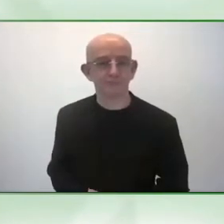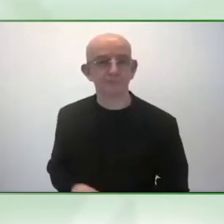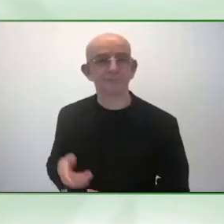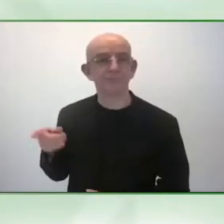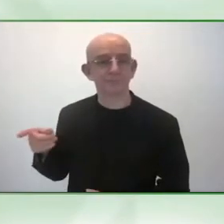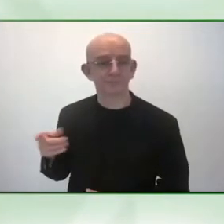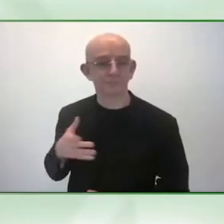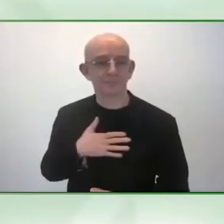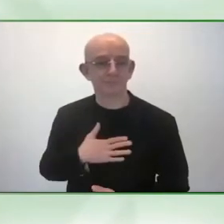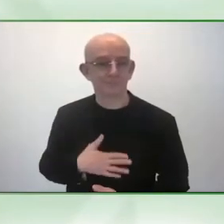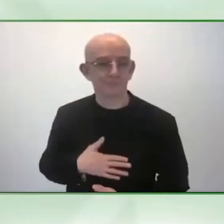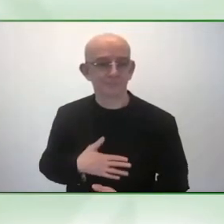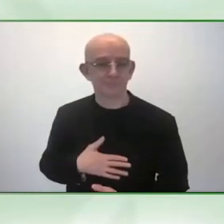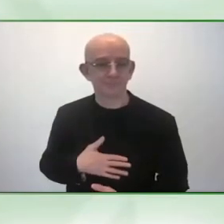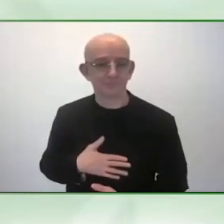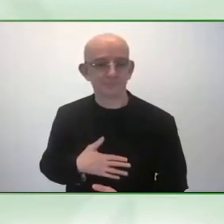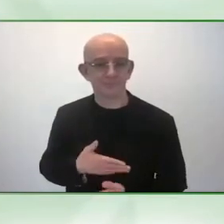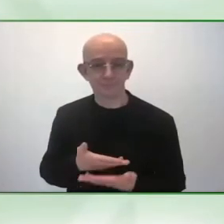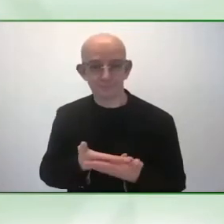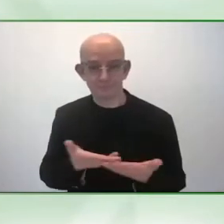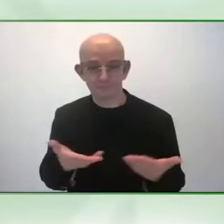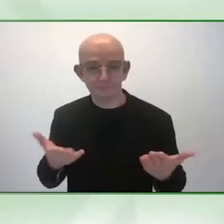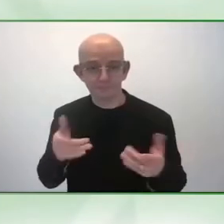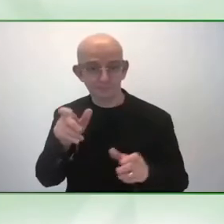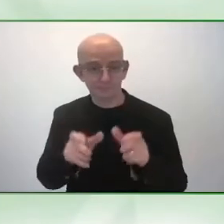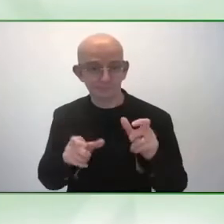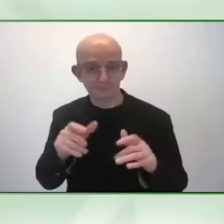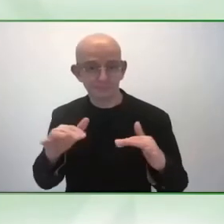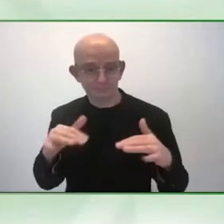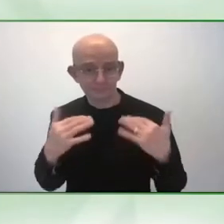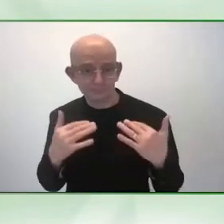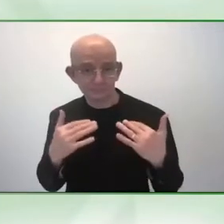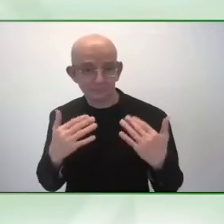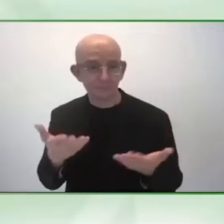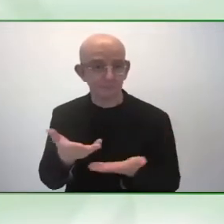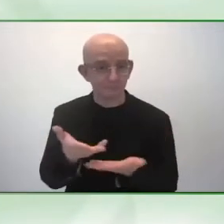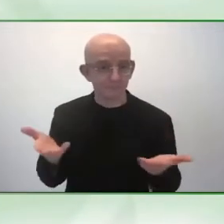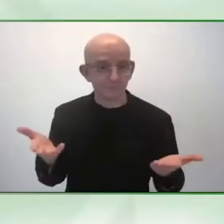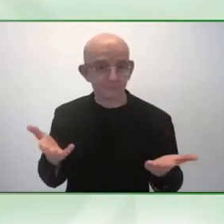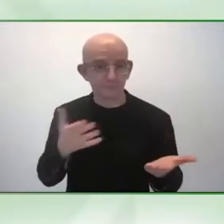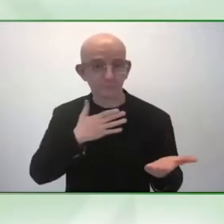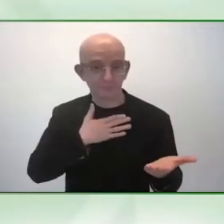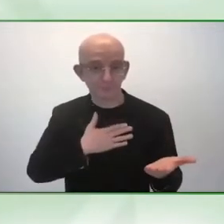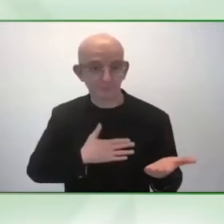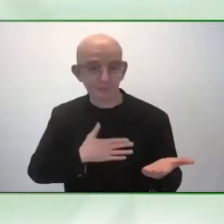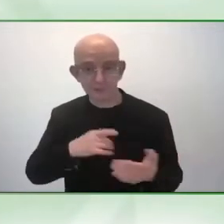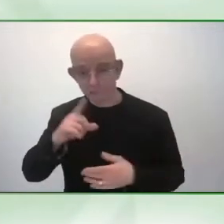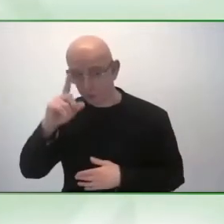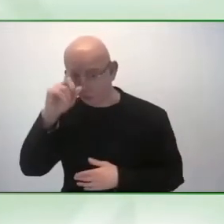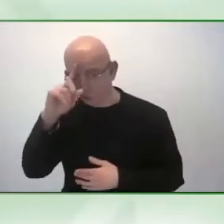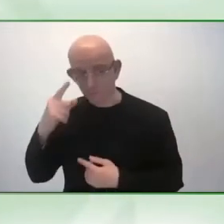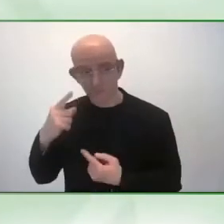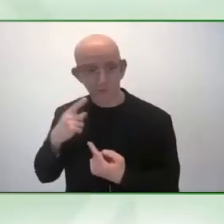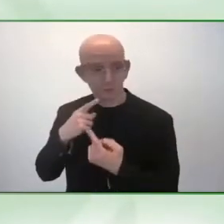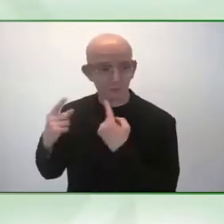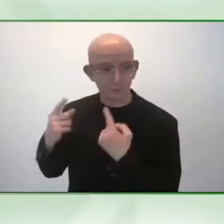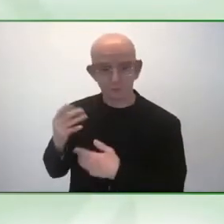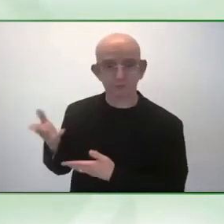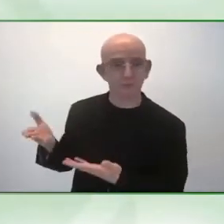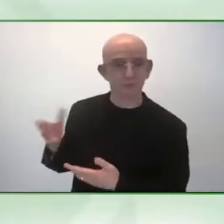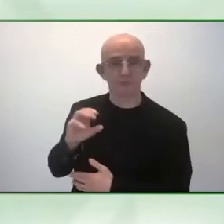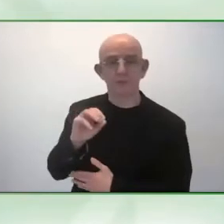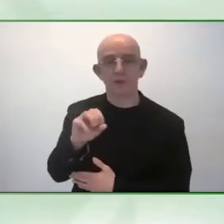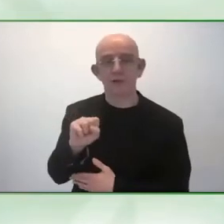Selbstvertretungszentrum in Vienna. Also, wir haben jetzt gehört, Sie sind schon viele Jahre im Selbstvertretungszentrum tätig, haben es